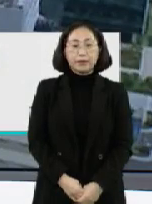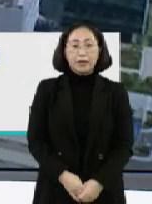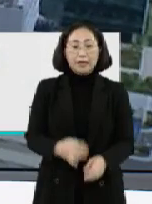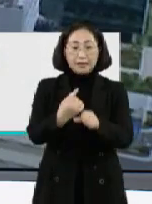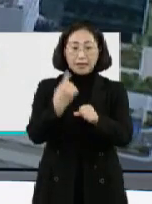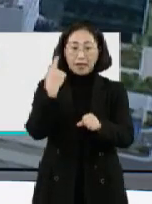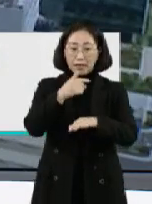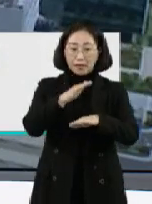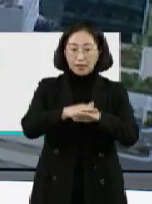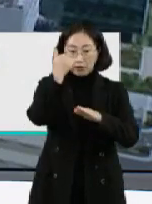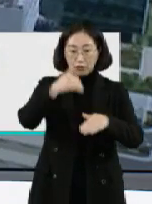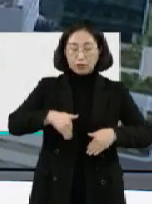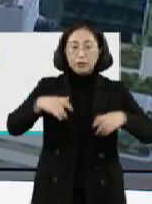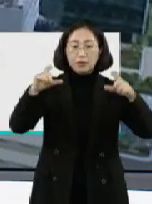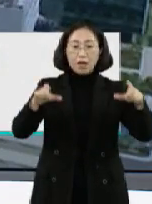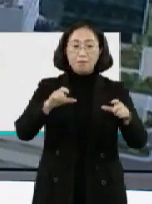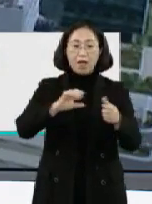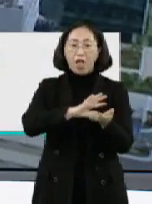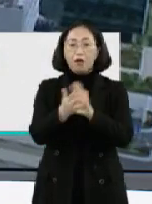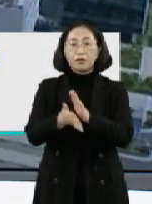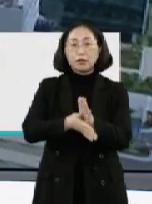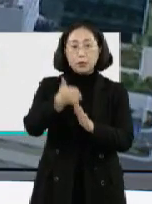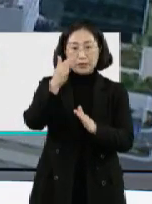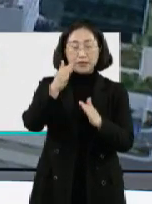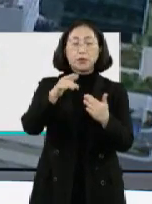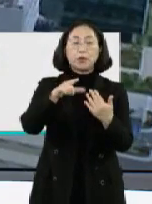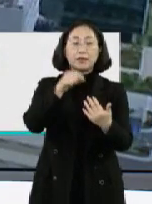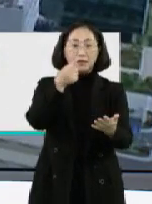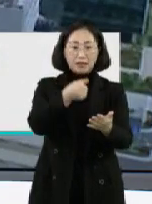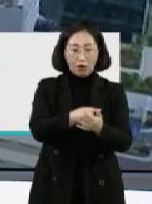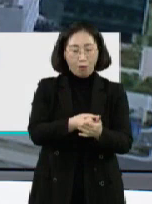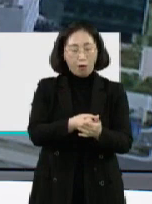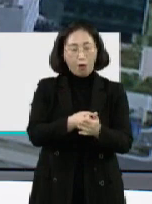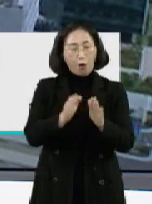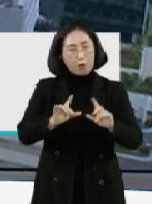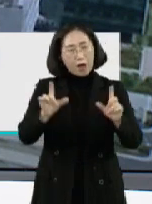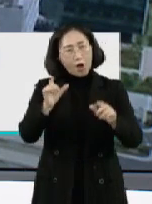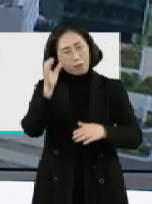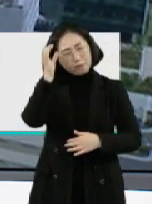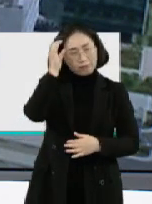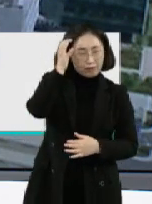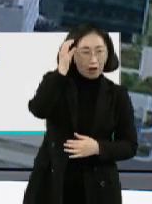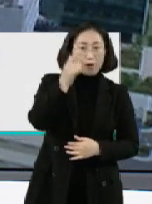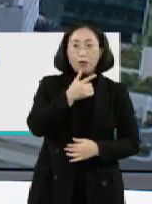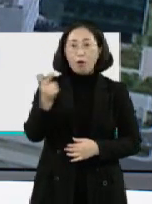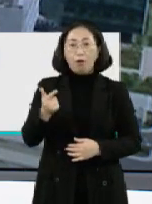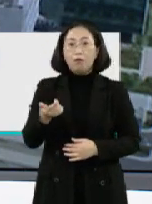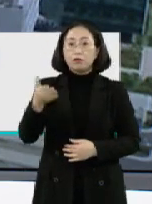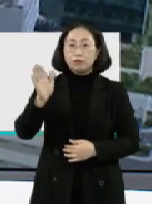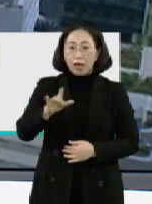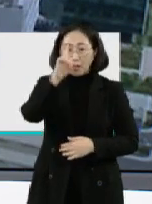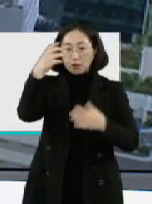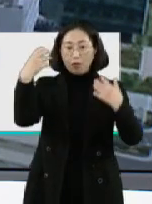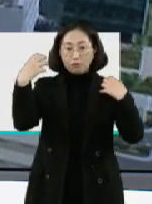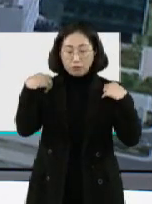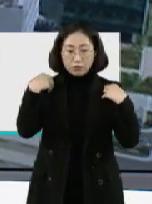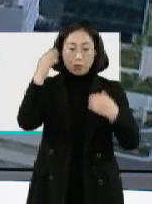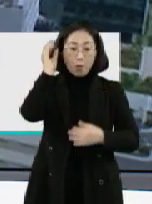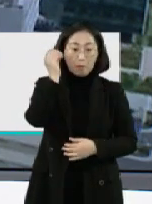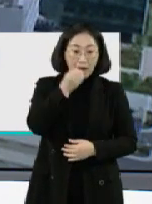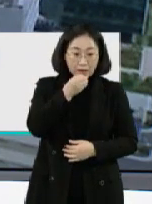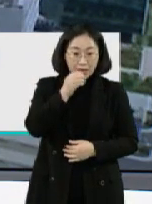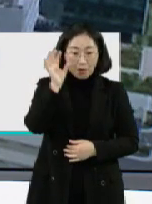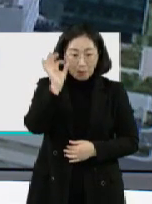지난해 대전과 충남이 혁신도시로 지정되면서 어느 때보다 기대감이 커지고 있지만 정작 정부 홈페이지에